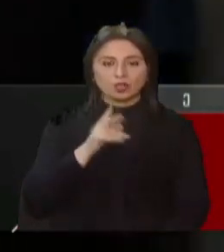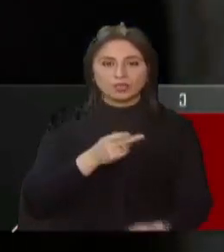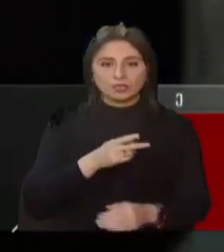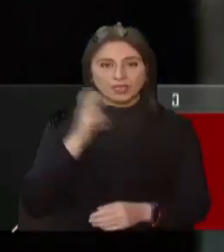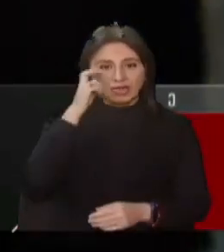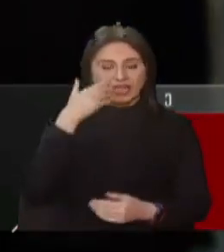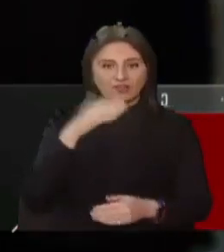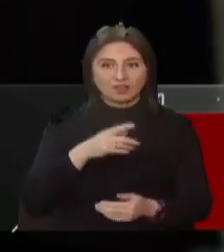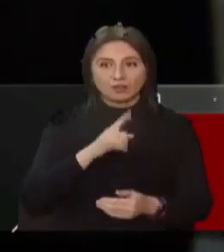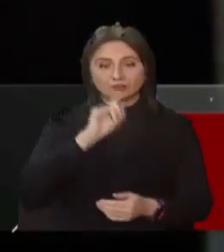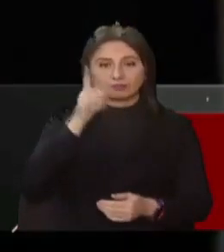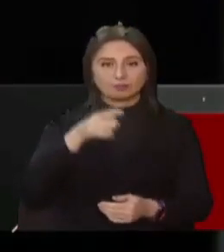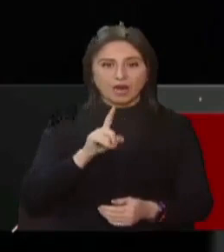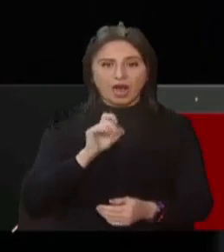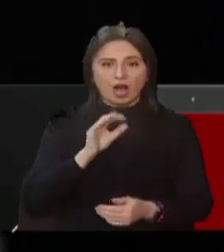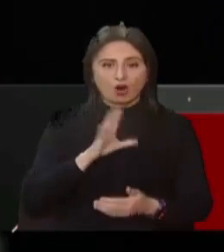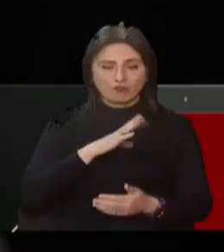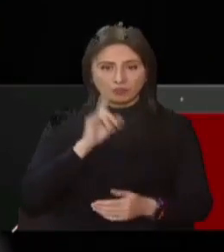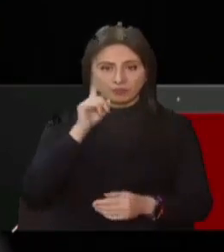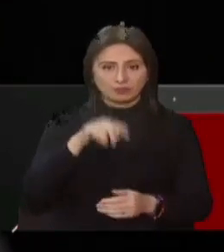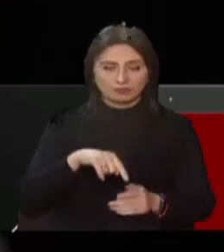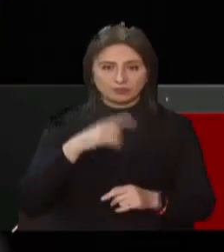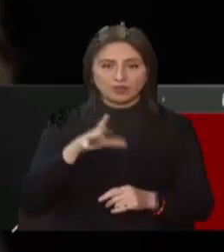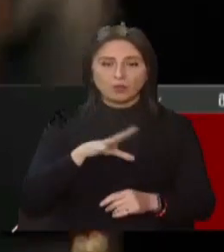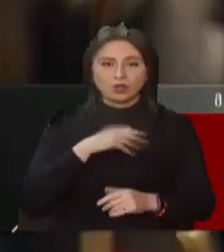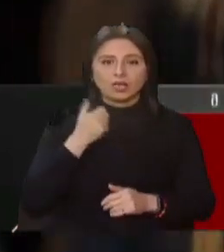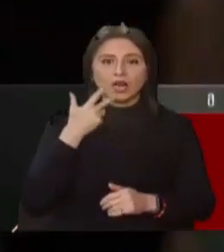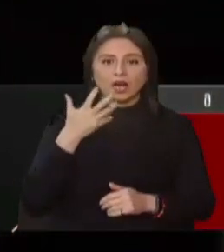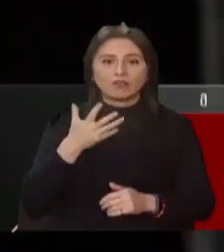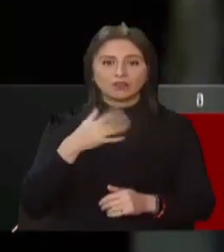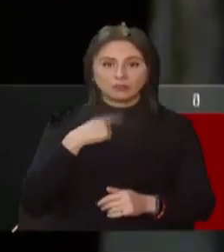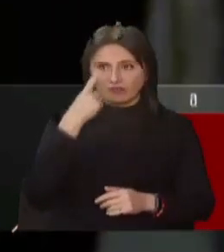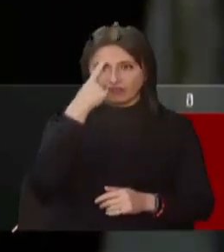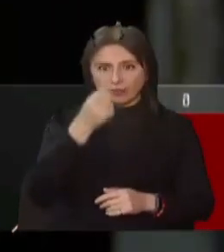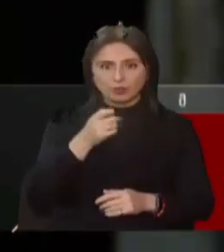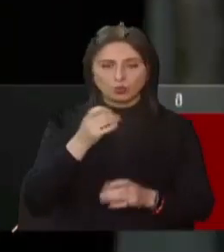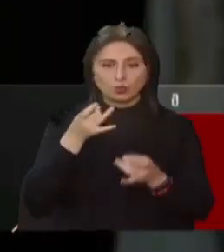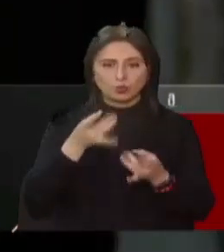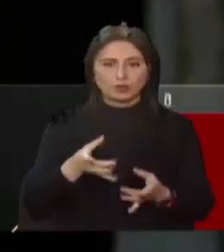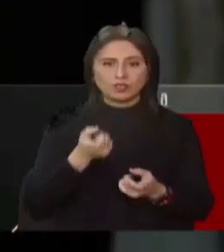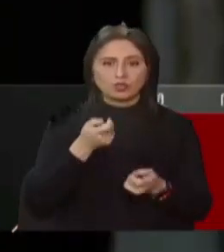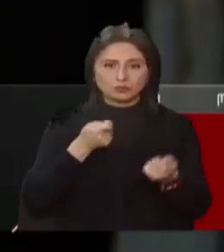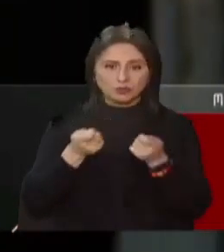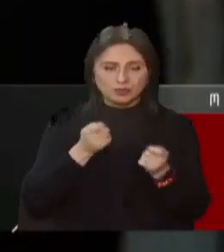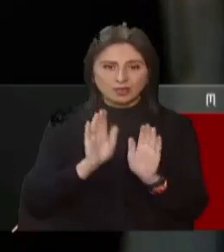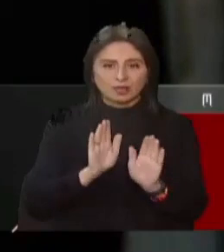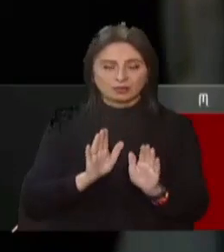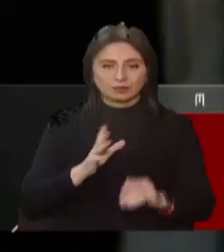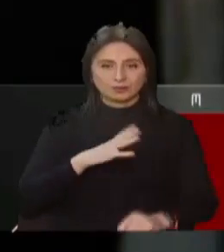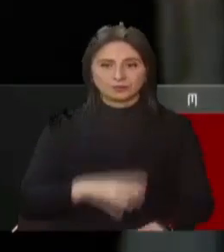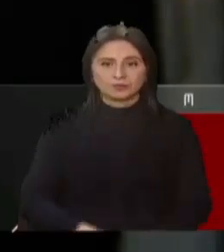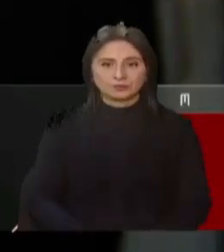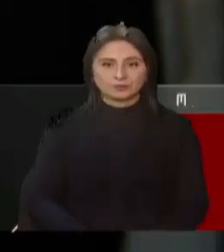გადაიყვანეს კიევიდან ხარკოვის მიმართულებით, ჰქონდა რამოდენიმე, მე ვაფრთხილებდი უბრალოდ, რომ ცოტა ფრთხილად ყოფილიყო,